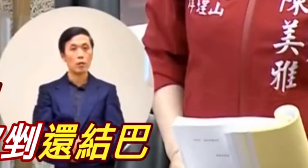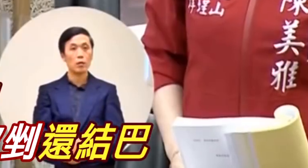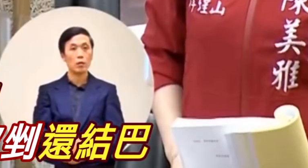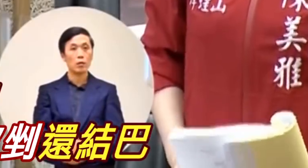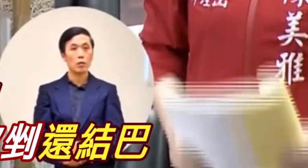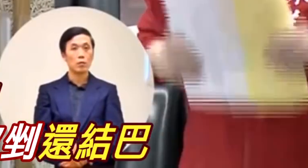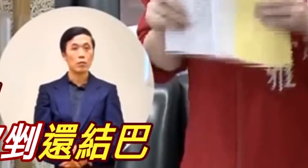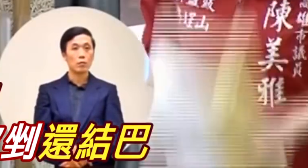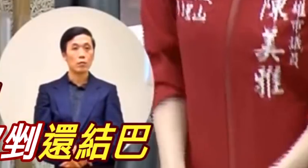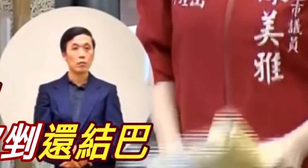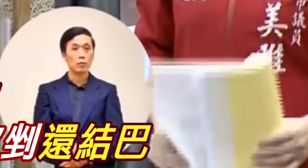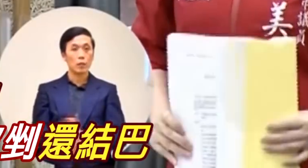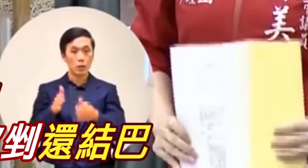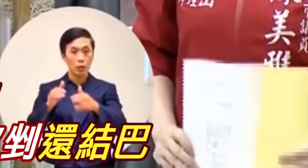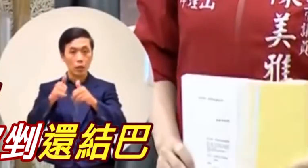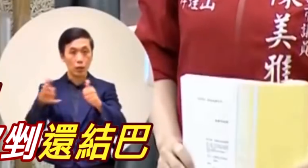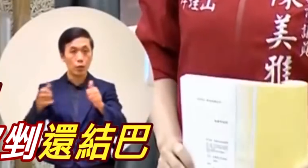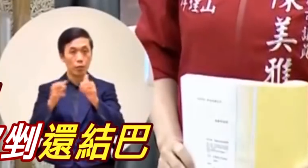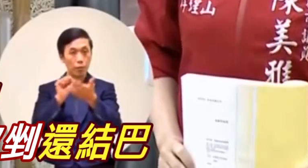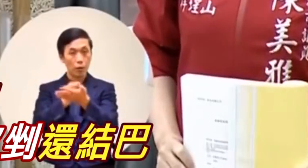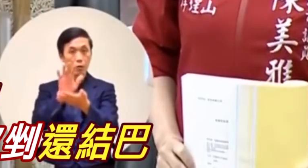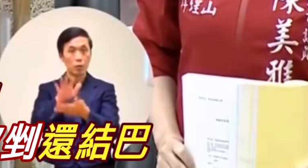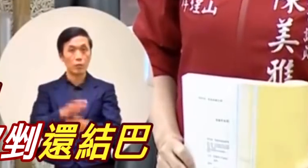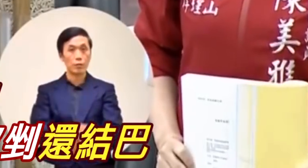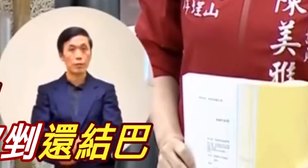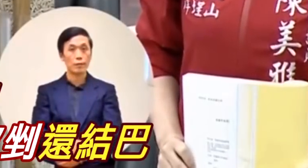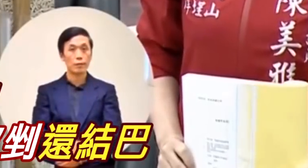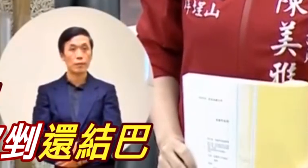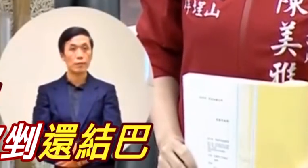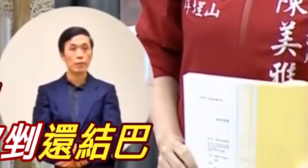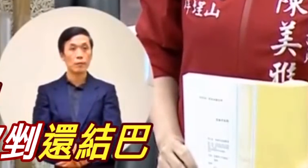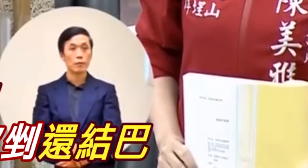啊！ 人员报告。